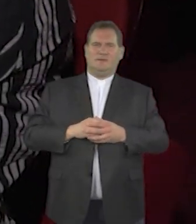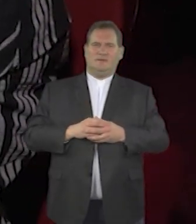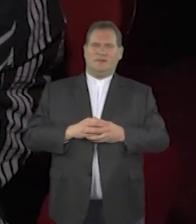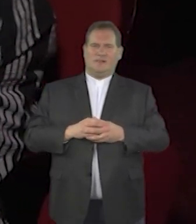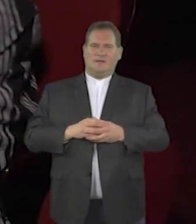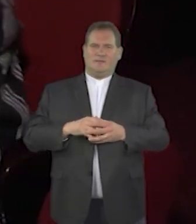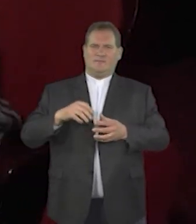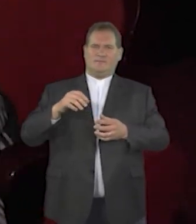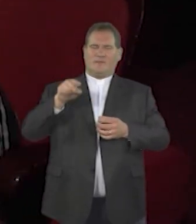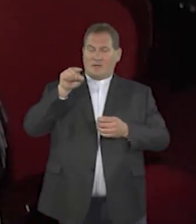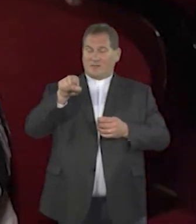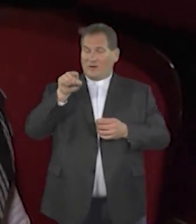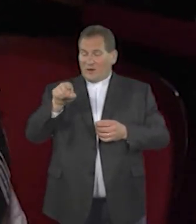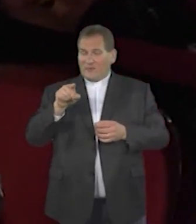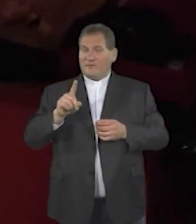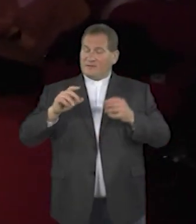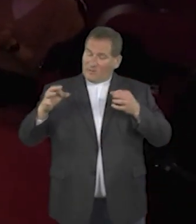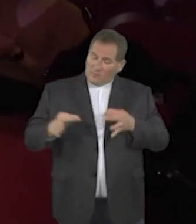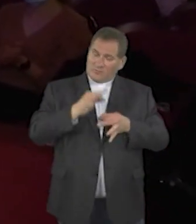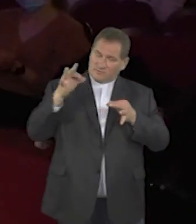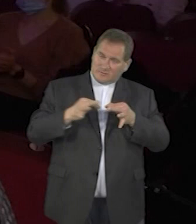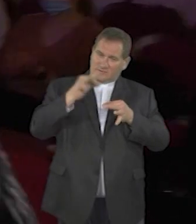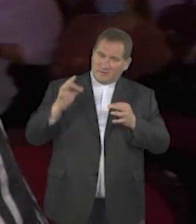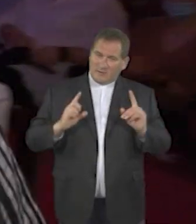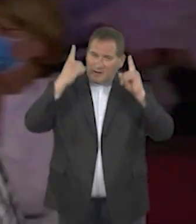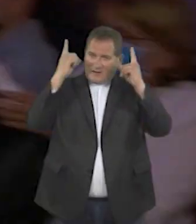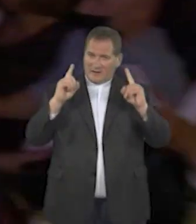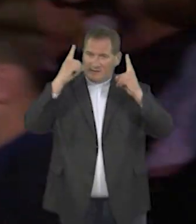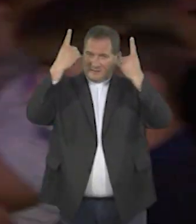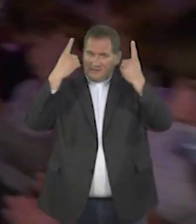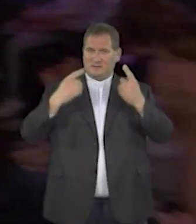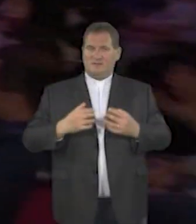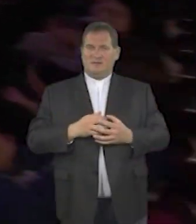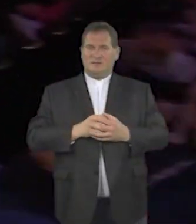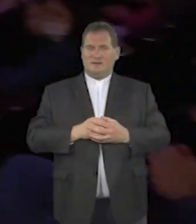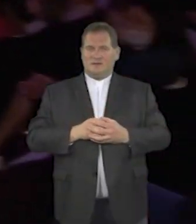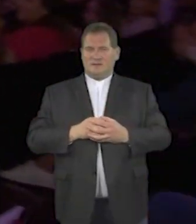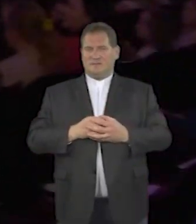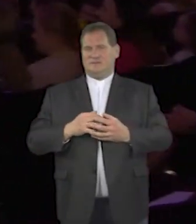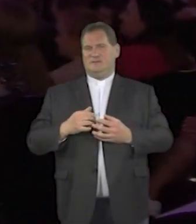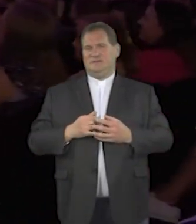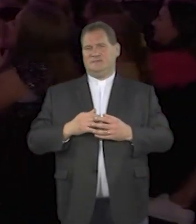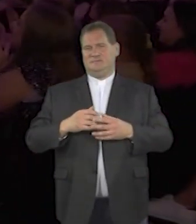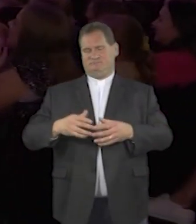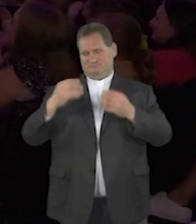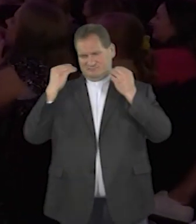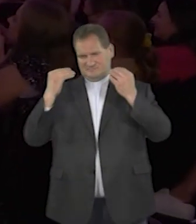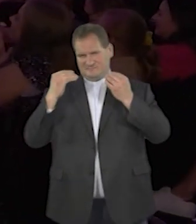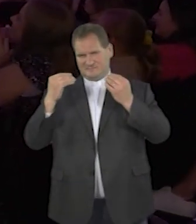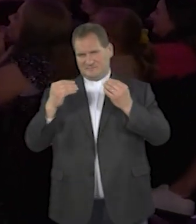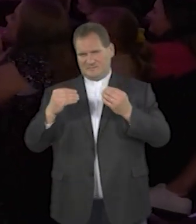Bo to, co one wypierdzały, to proszę Państwa, żaden teatr laukowy by się do mnie podstychania, no trzeba wejść, nie ma, no świetle flaszy trzeba